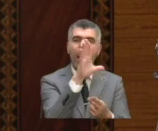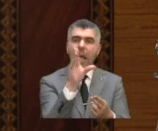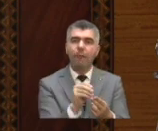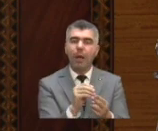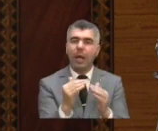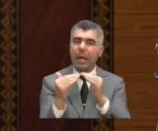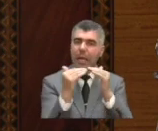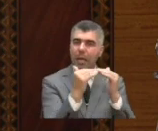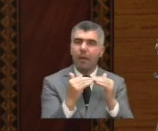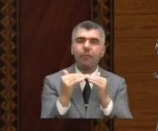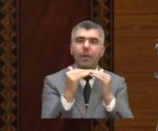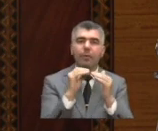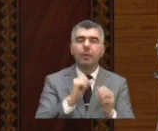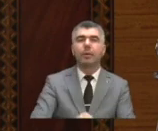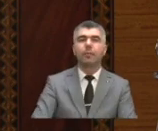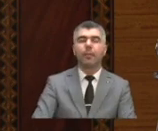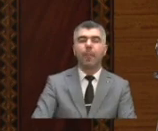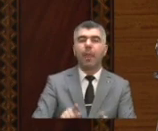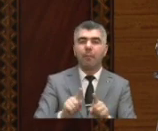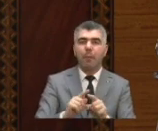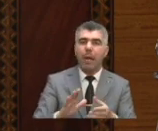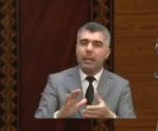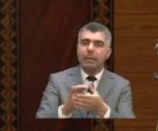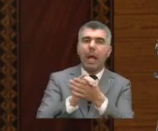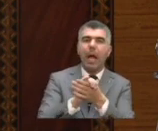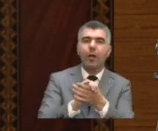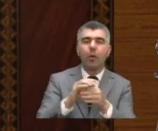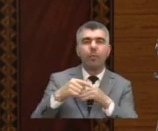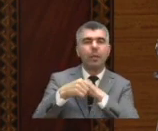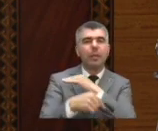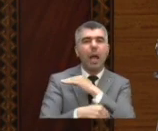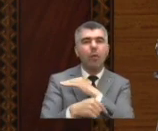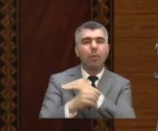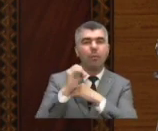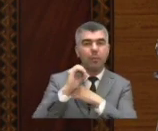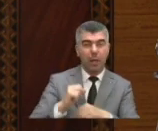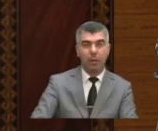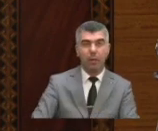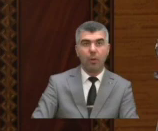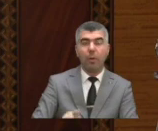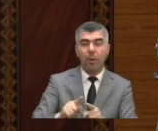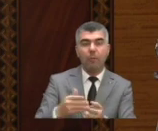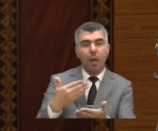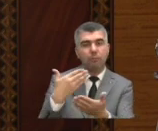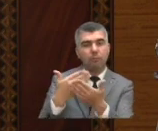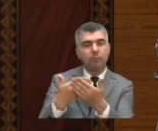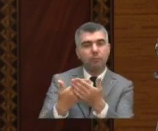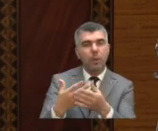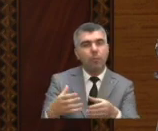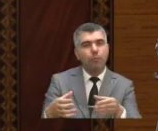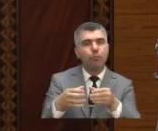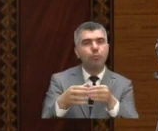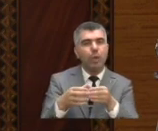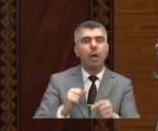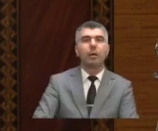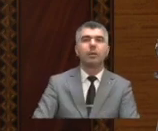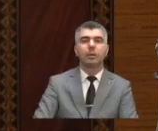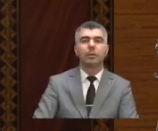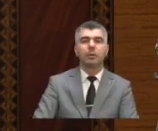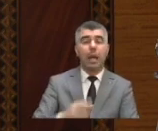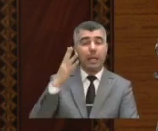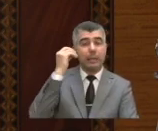سواء من خلال مبدا التعاون جنوب جنوب وعلى ارضيه المصالح المشتركه ولا